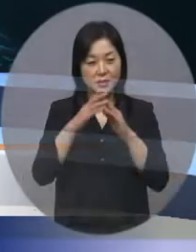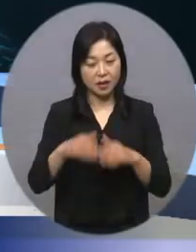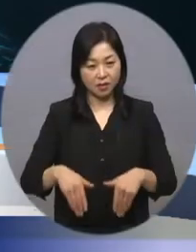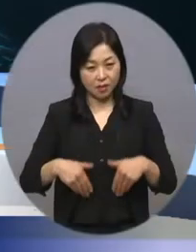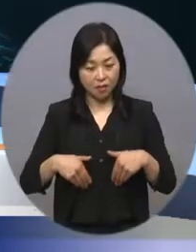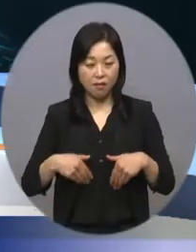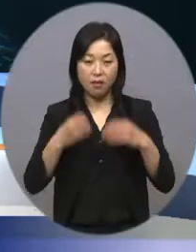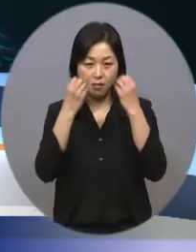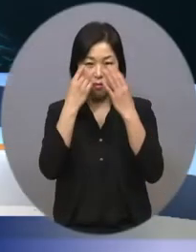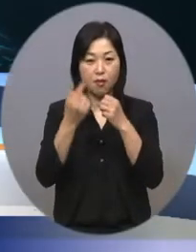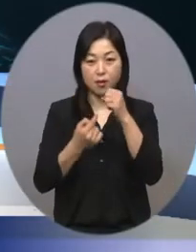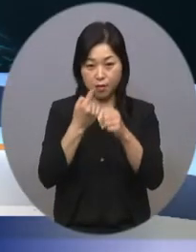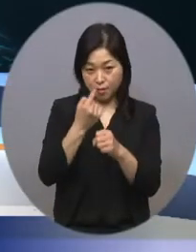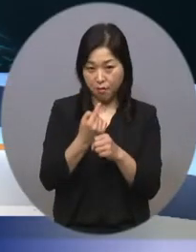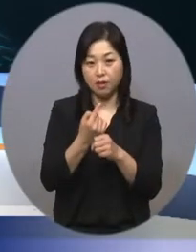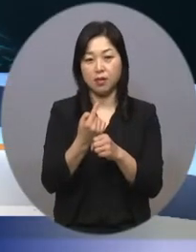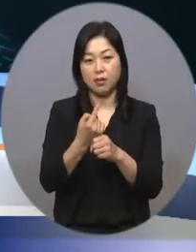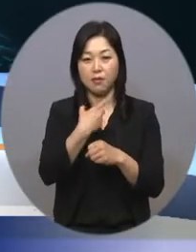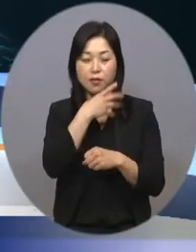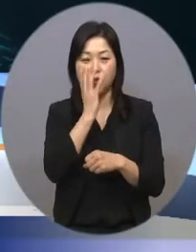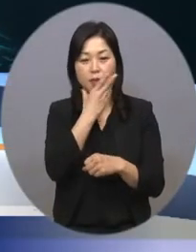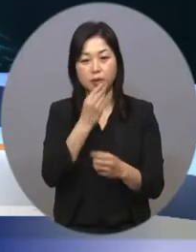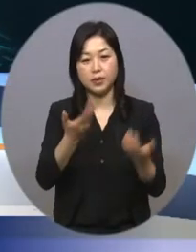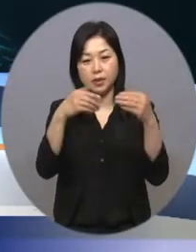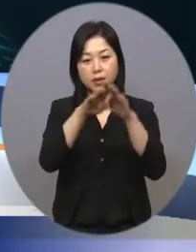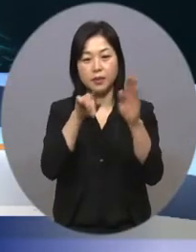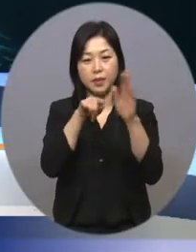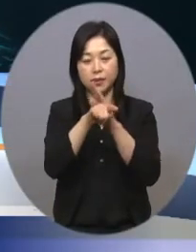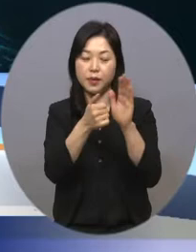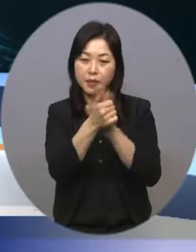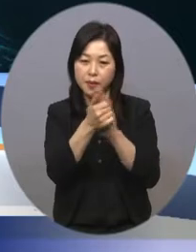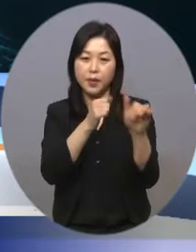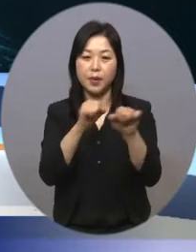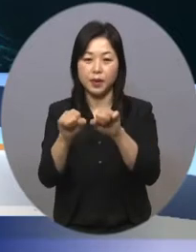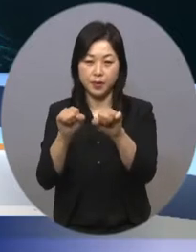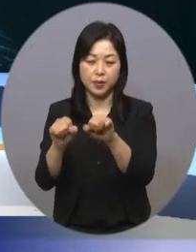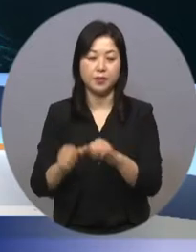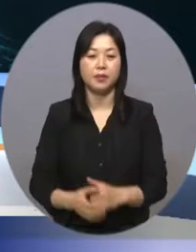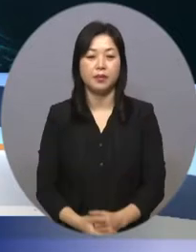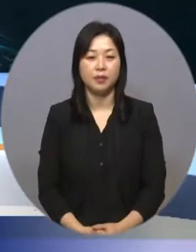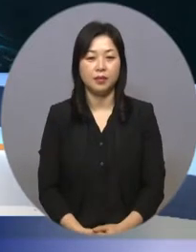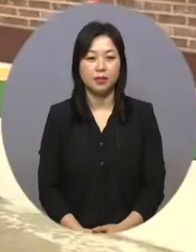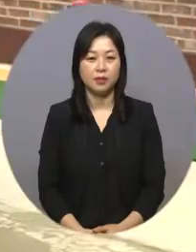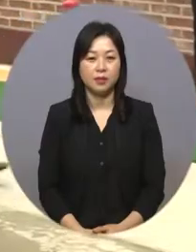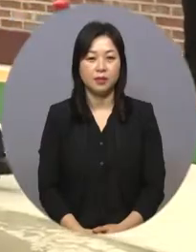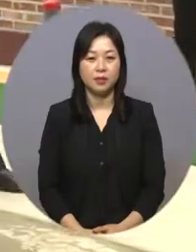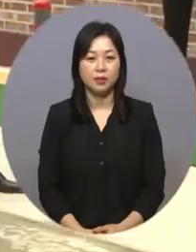전라남도가 새해를 맞아 노인 복지시설을 방문해 위문 활동을 펼쳤습니다.